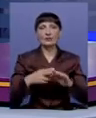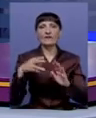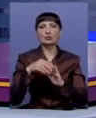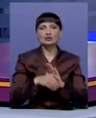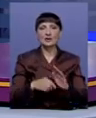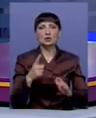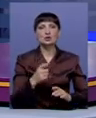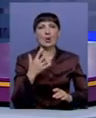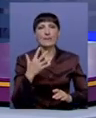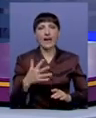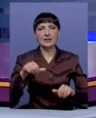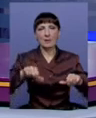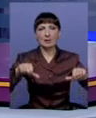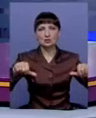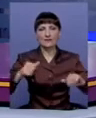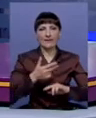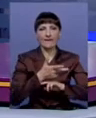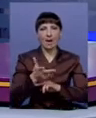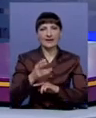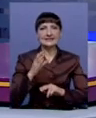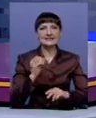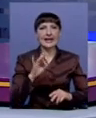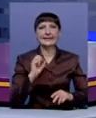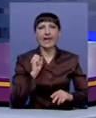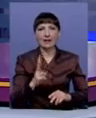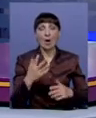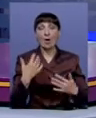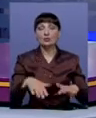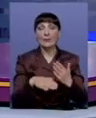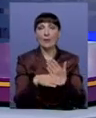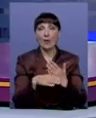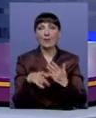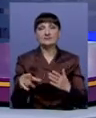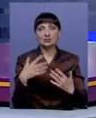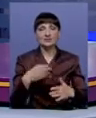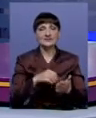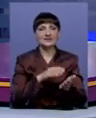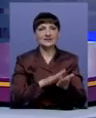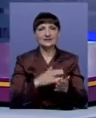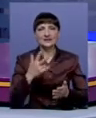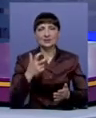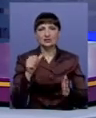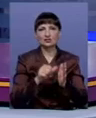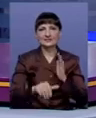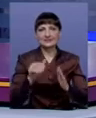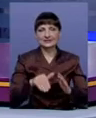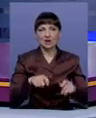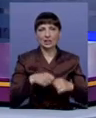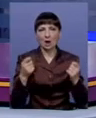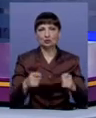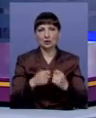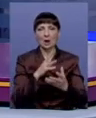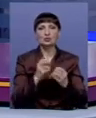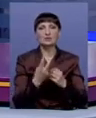себя 105 постов с камерами Сергек. С их помощью уже зафиксировано около 360 тысяч нарушений на